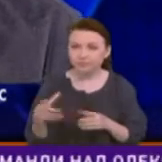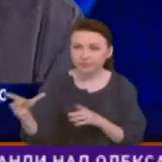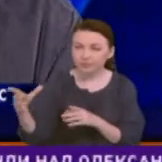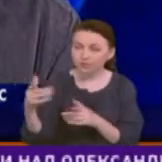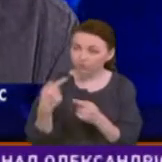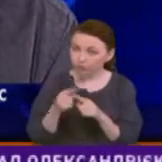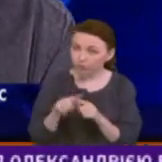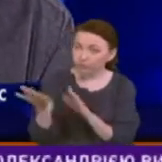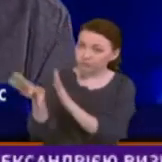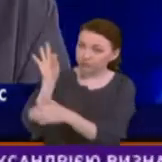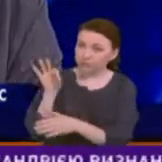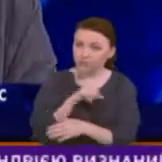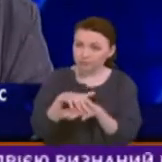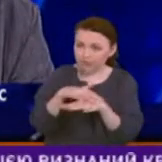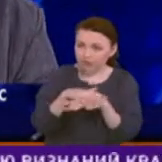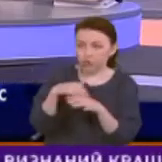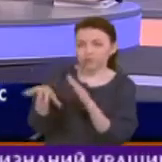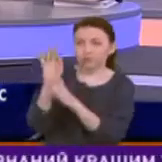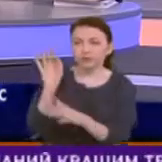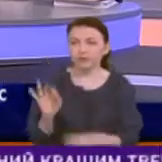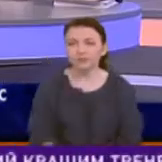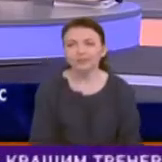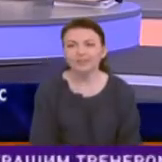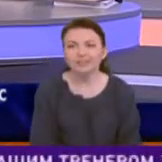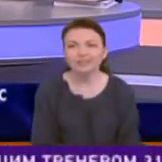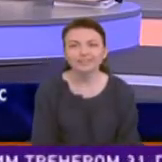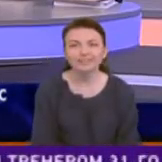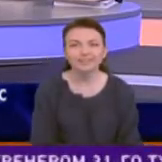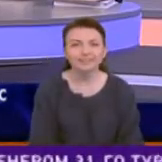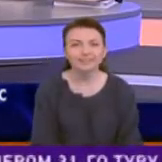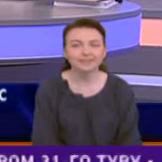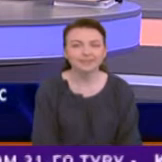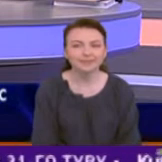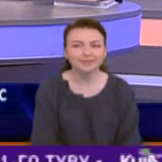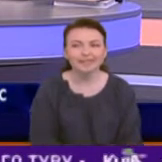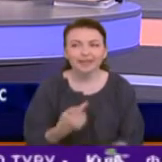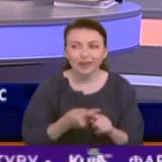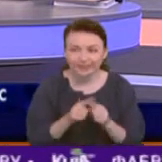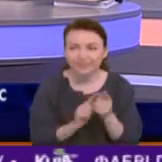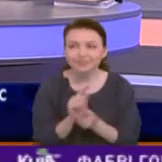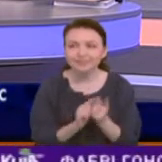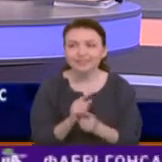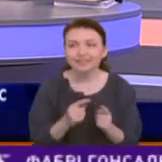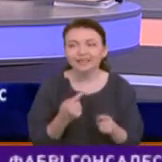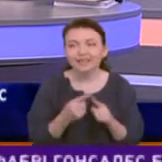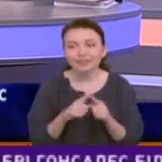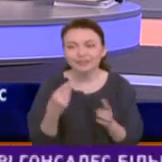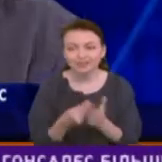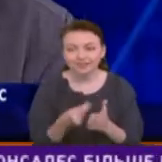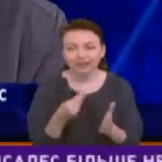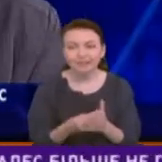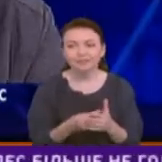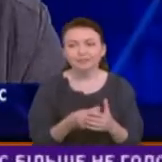Да, з парафіянами. Так я пропоную так і лишити, готовий. Оце зміни. Оце зміни, коли і фінансами,